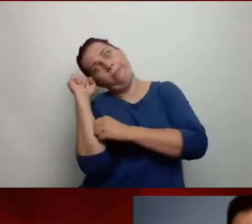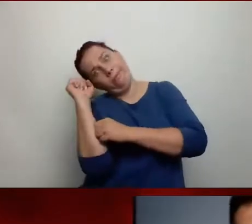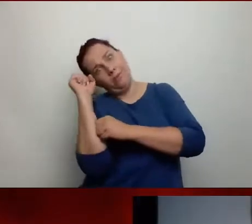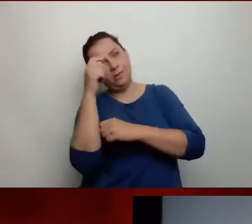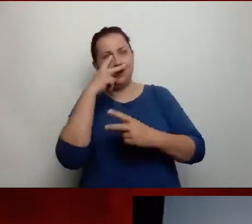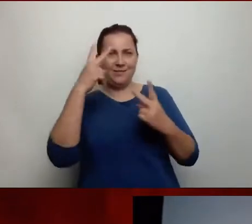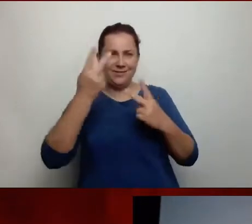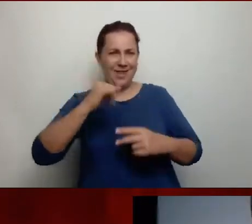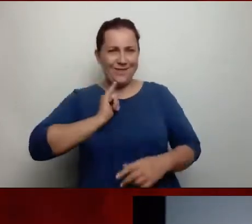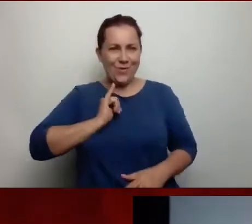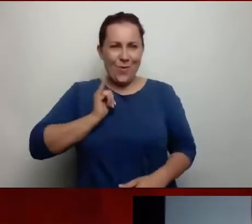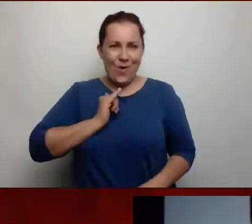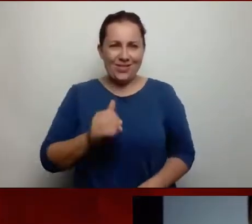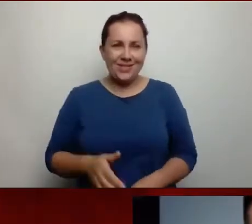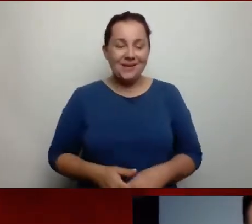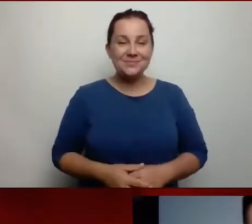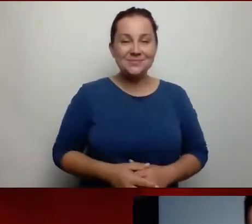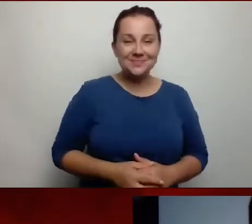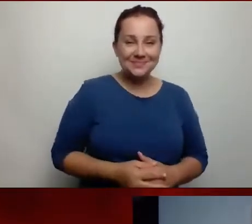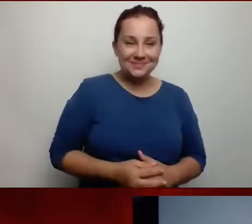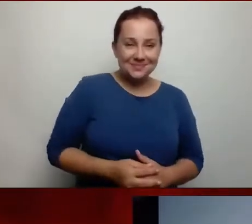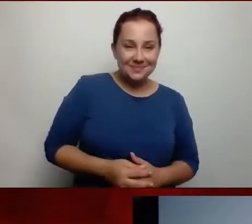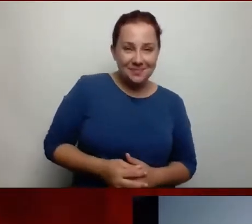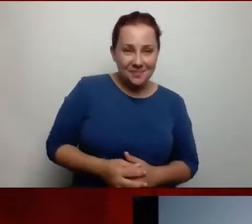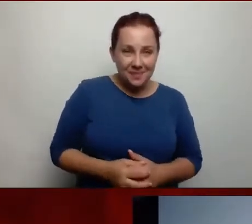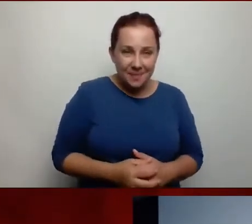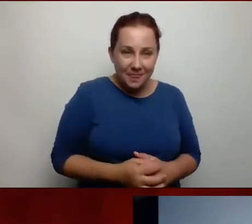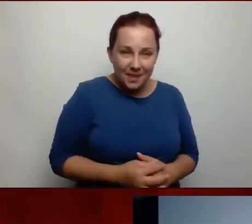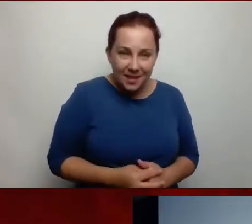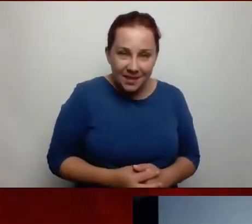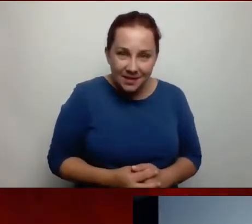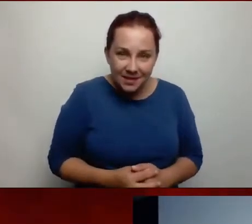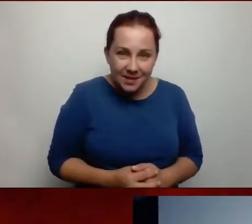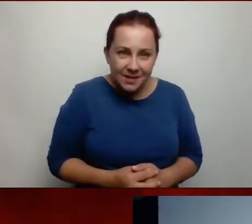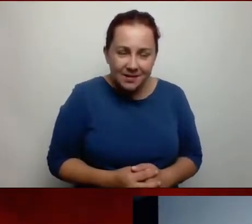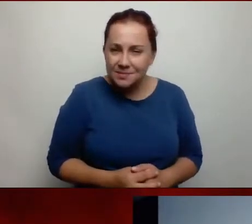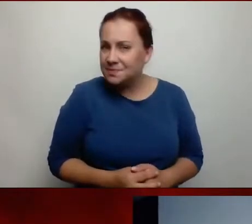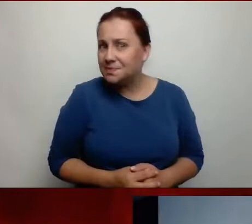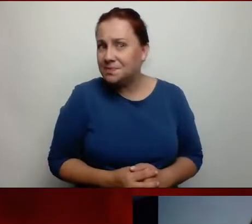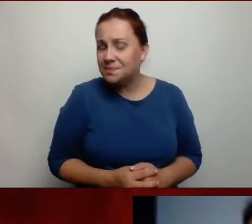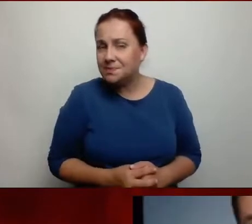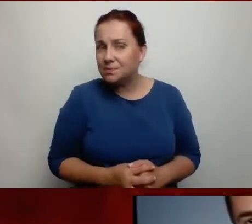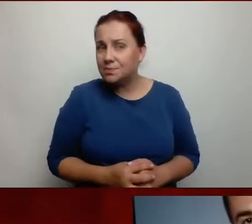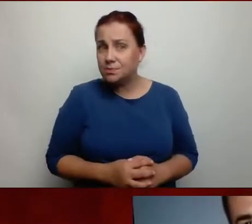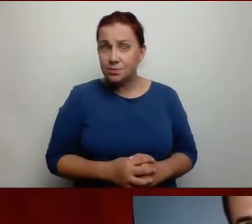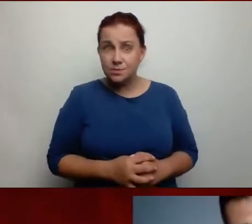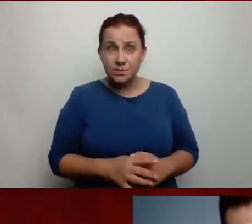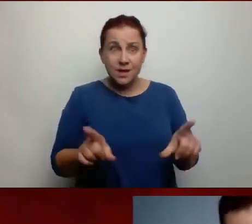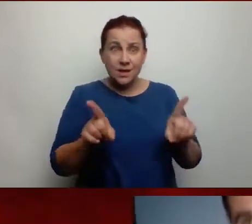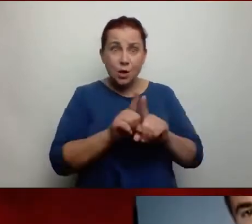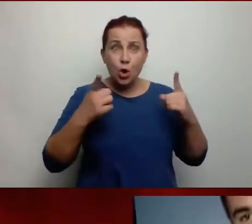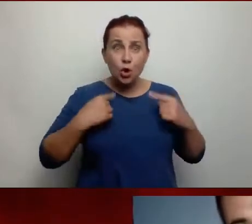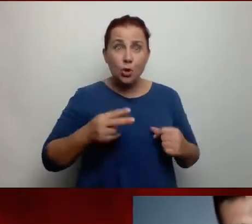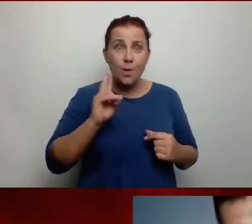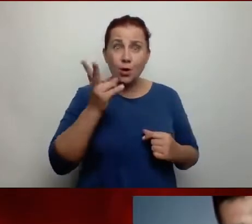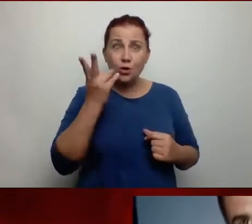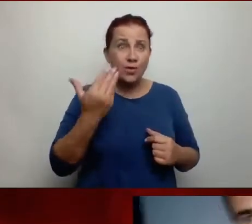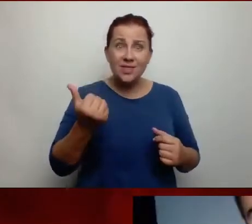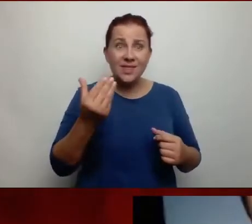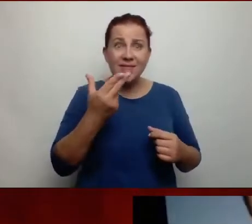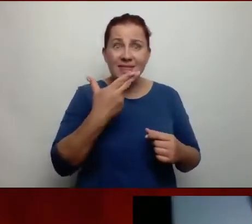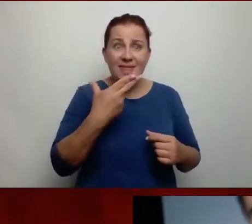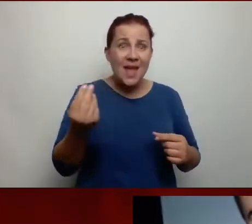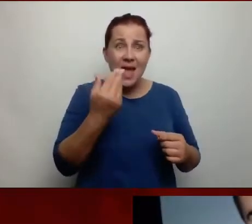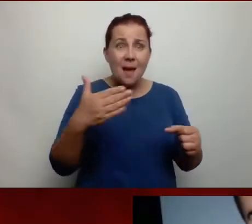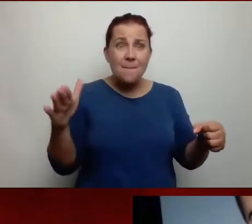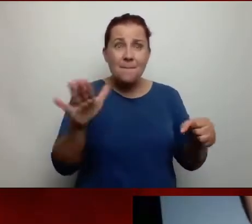patrząc w ten sposób. A młodzież, która ewentualnie ogląda tę audycję, a nie jest pełnoletnia, prosimy o nie